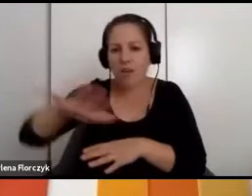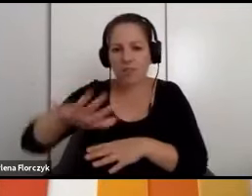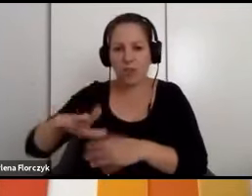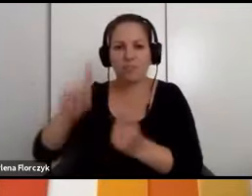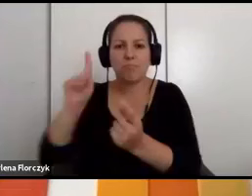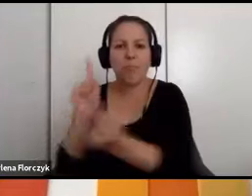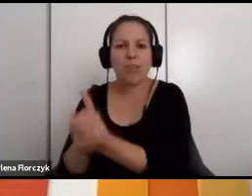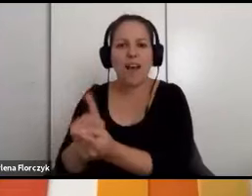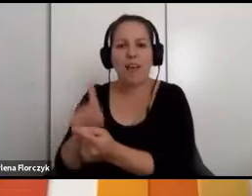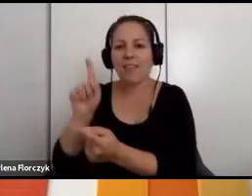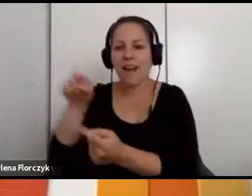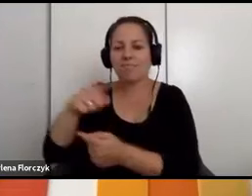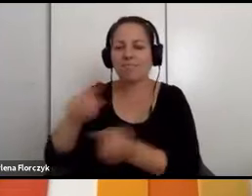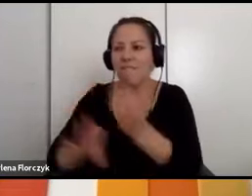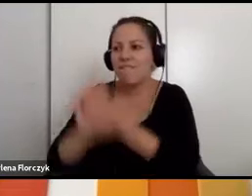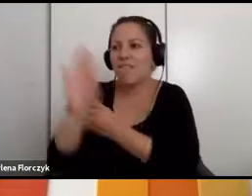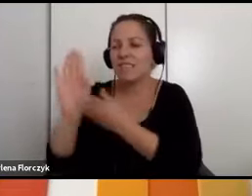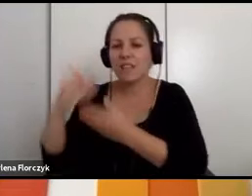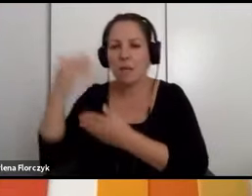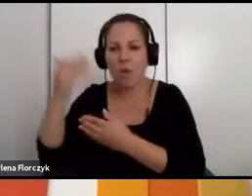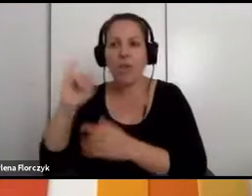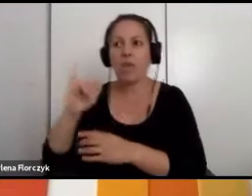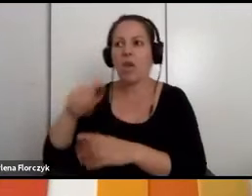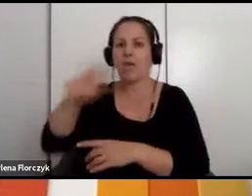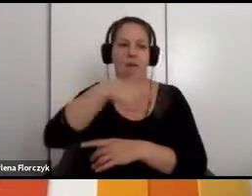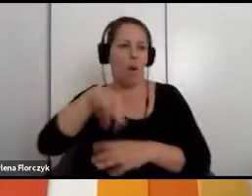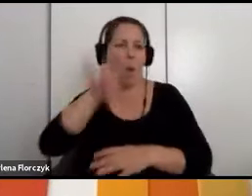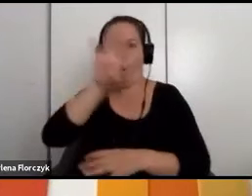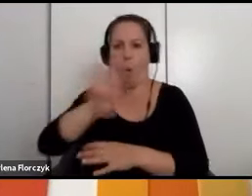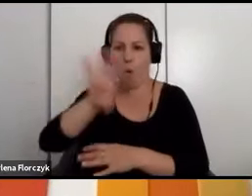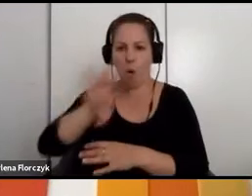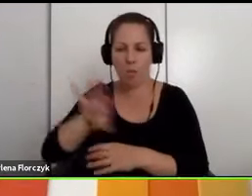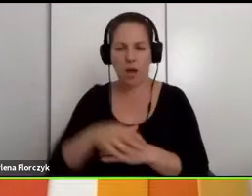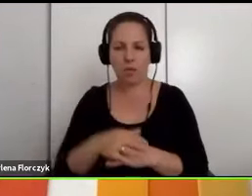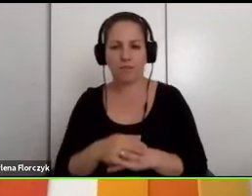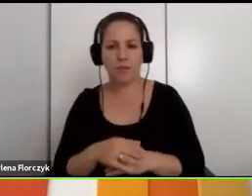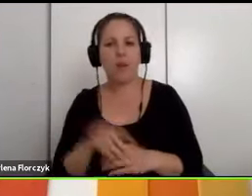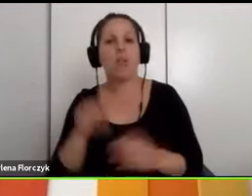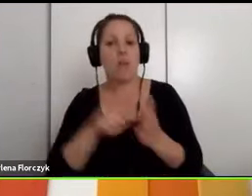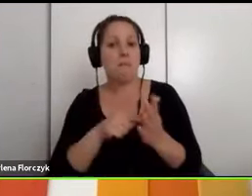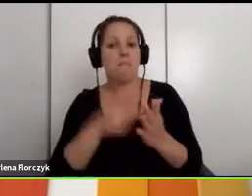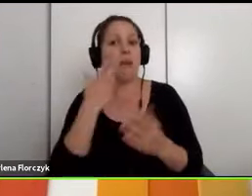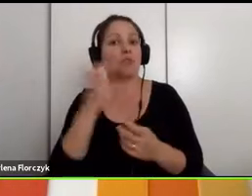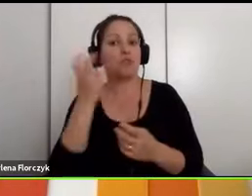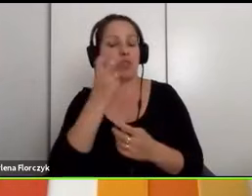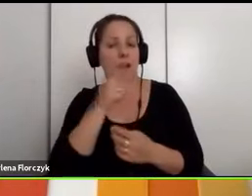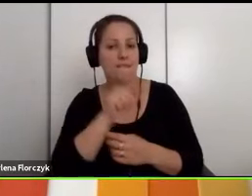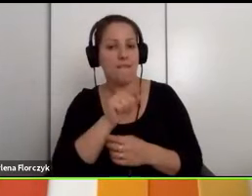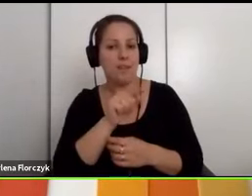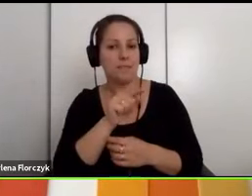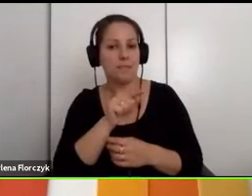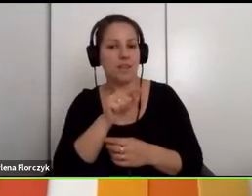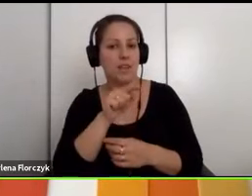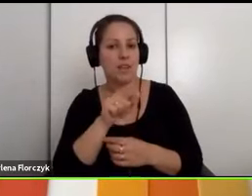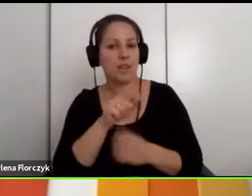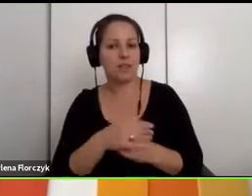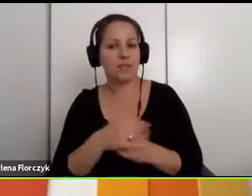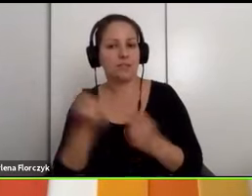spotkania tych, którzy występują i tych, którzy oglądają. To jest bardzo ciekawe, jakby